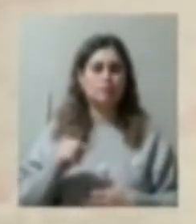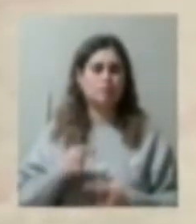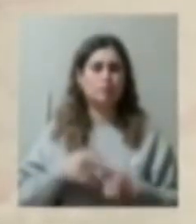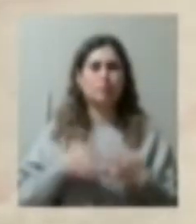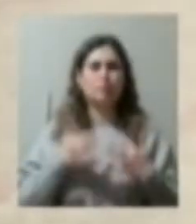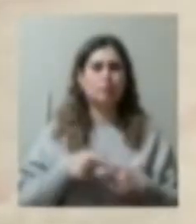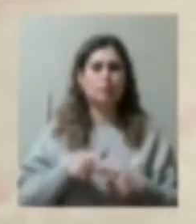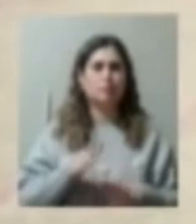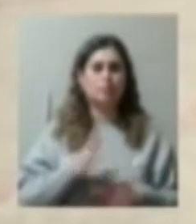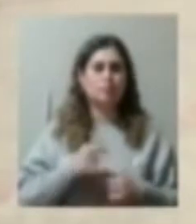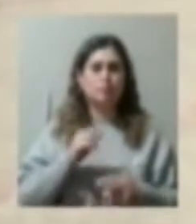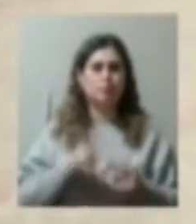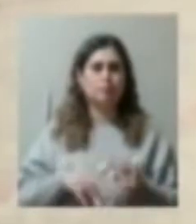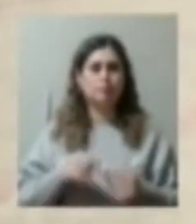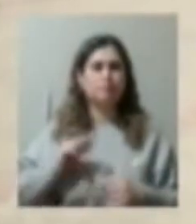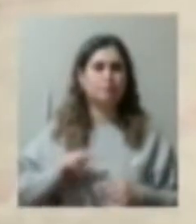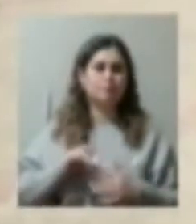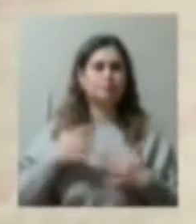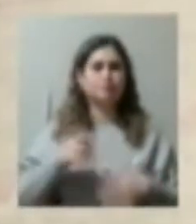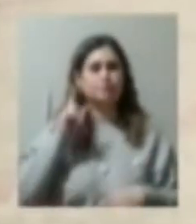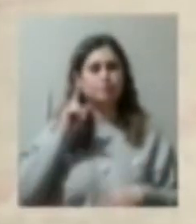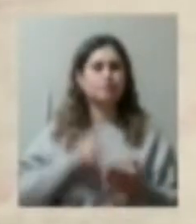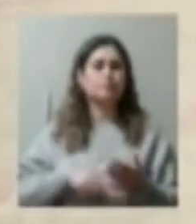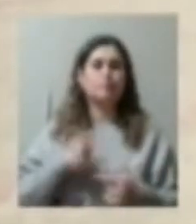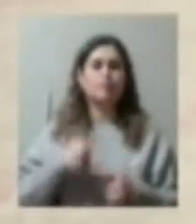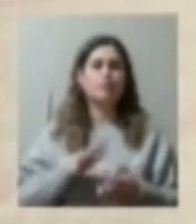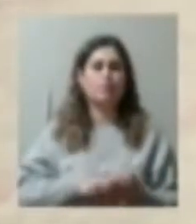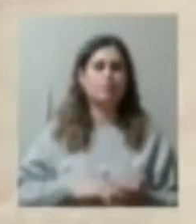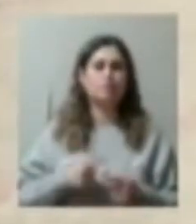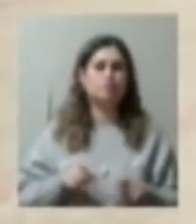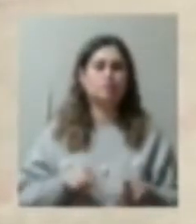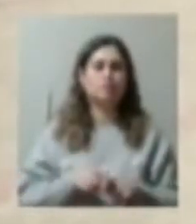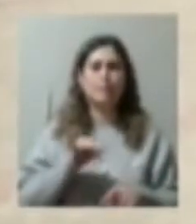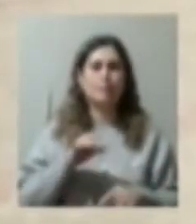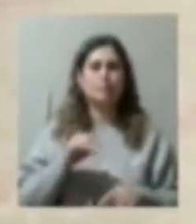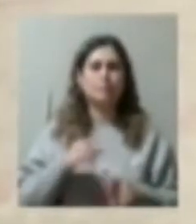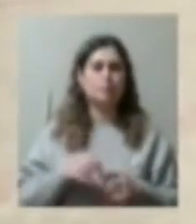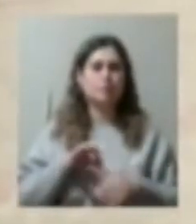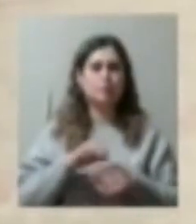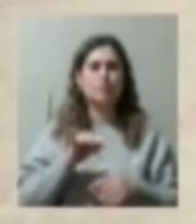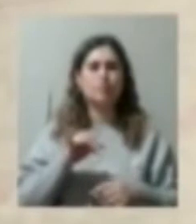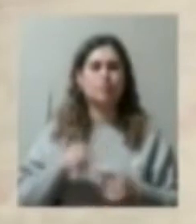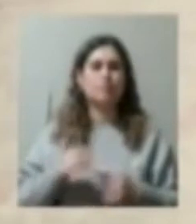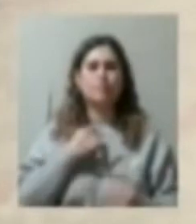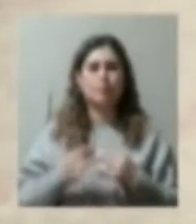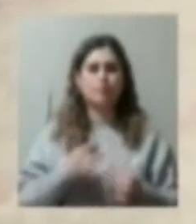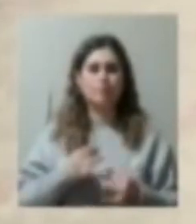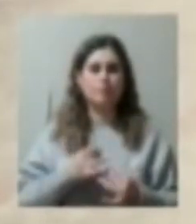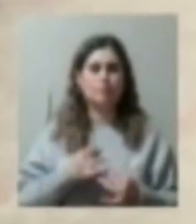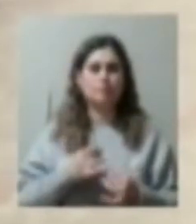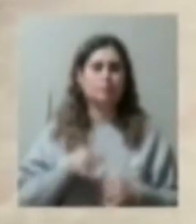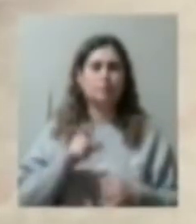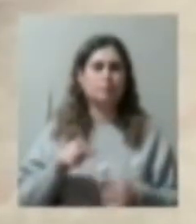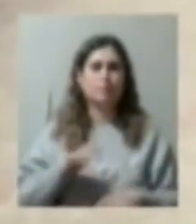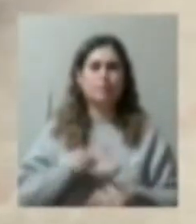їх буде по кінці відпрацювання, вже будемо знати далі. Але також, крім постанов, проводяться профілактичні бесіди. Людей